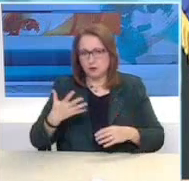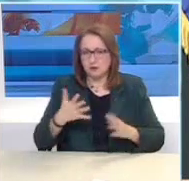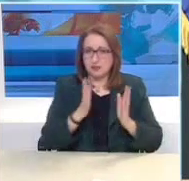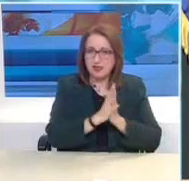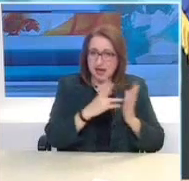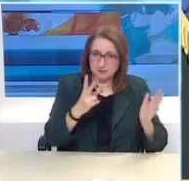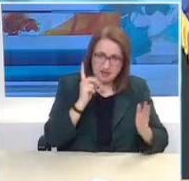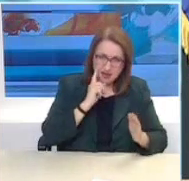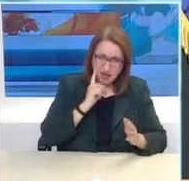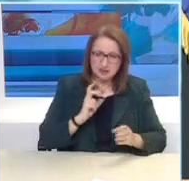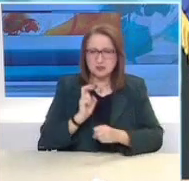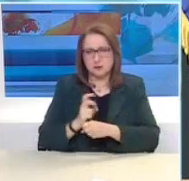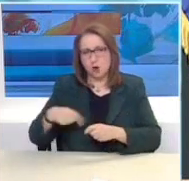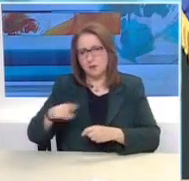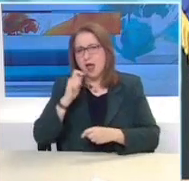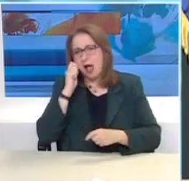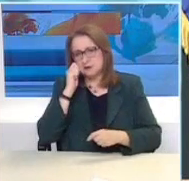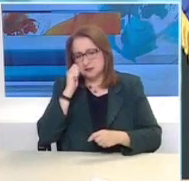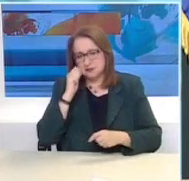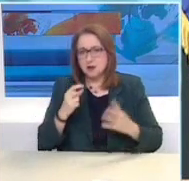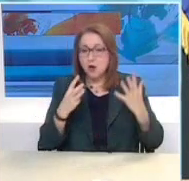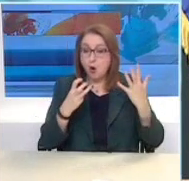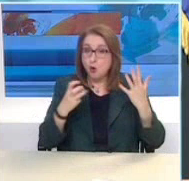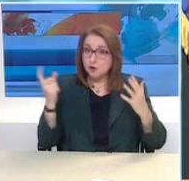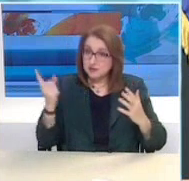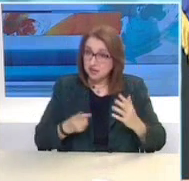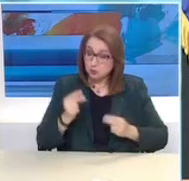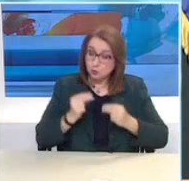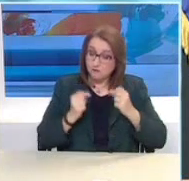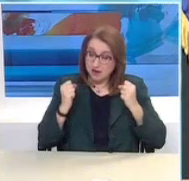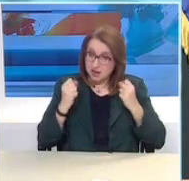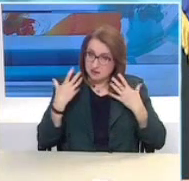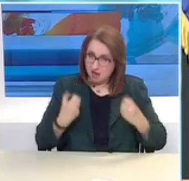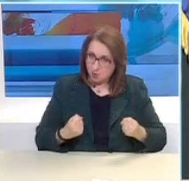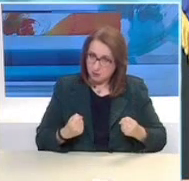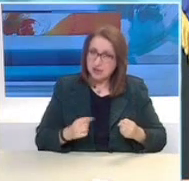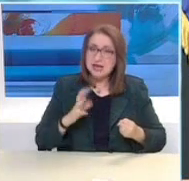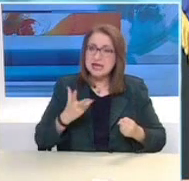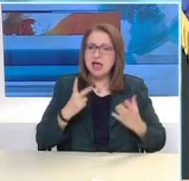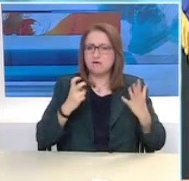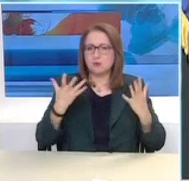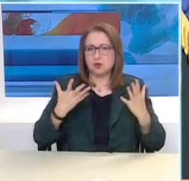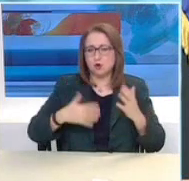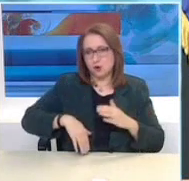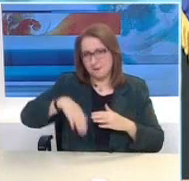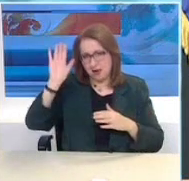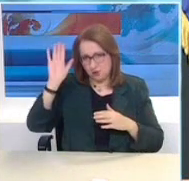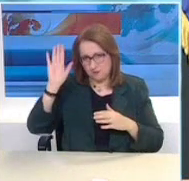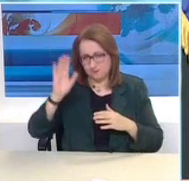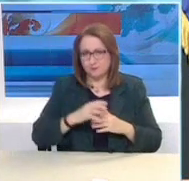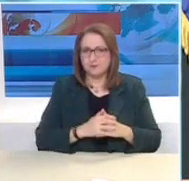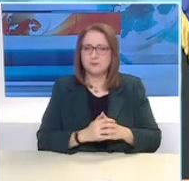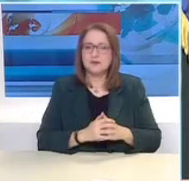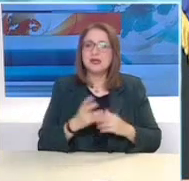και οι υπόλοιποι άνδρες. Το 80% έχει υποκείμενο νόσημα ή είναι ηλικιωμένοι 70 ετών και άνω.